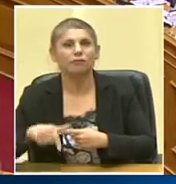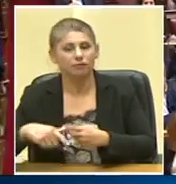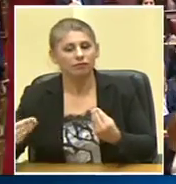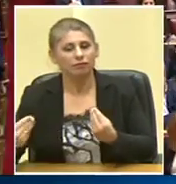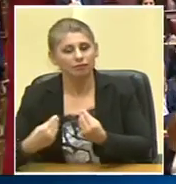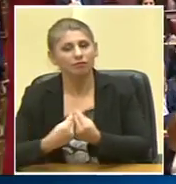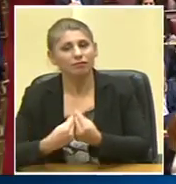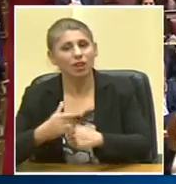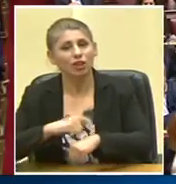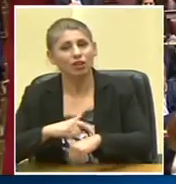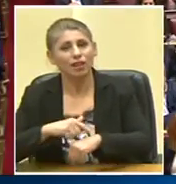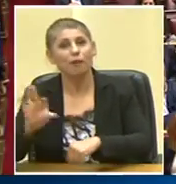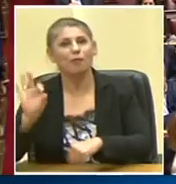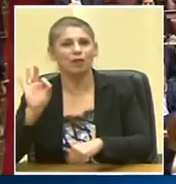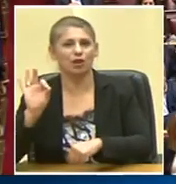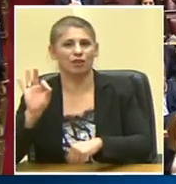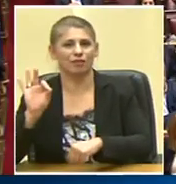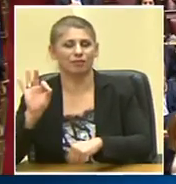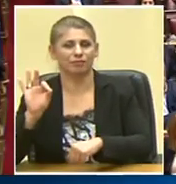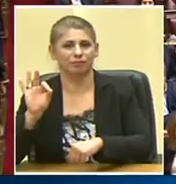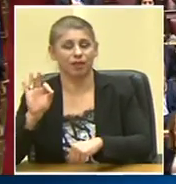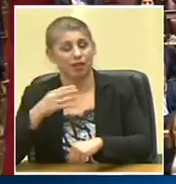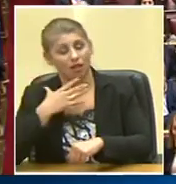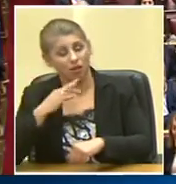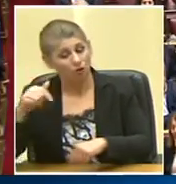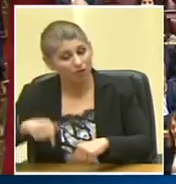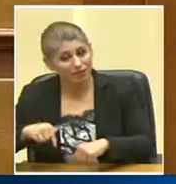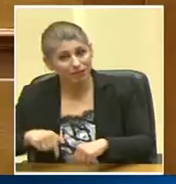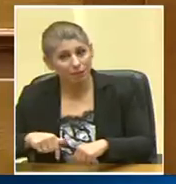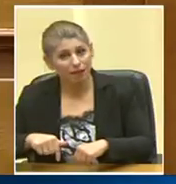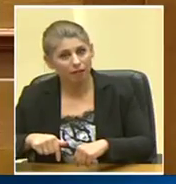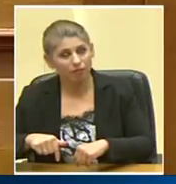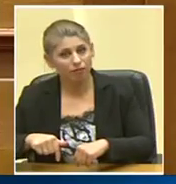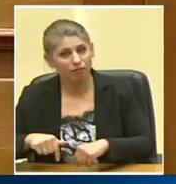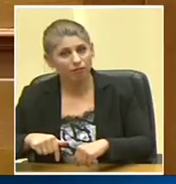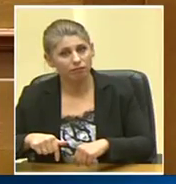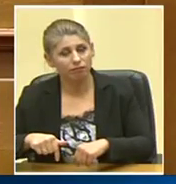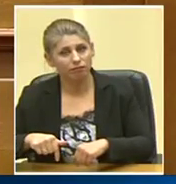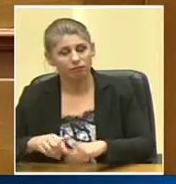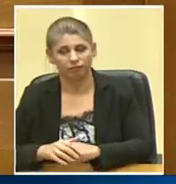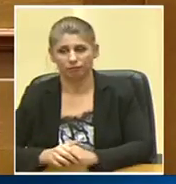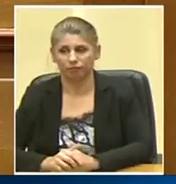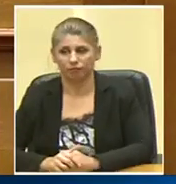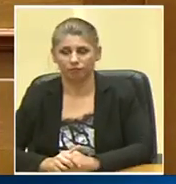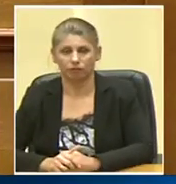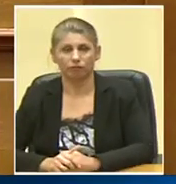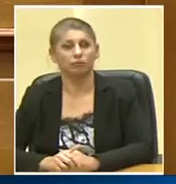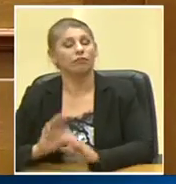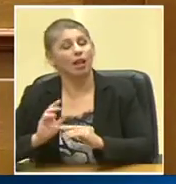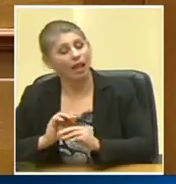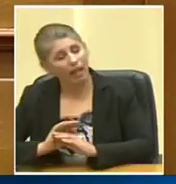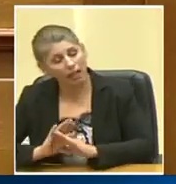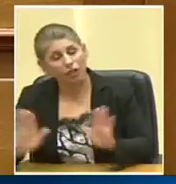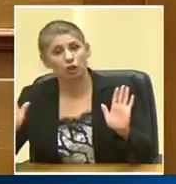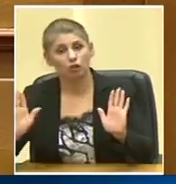συμπίπτουν χρονικά από επιλογή. Διότι σήμερα πλέον, εκτός από την υποχρέωση, έχουμε